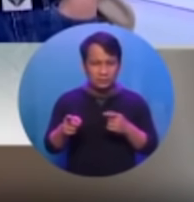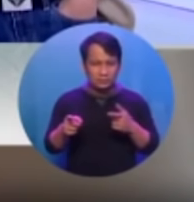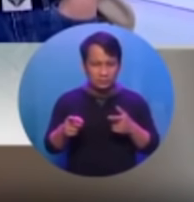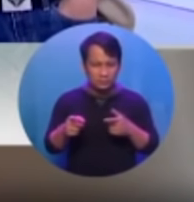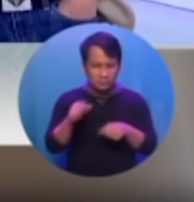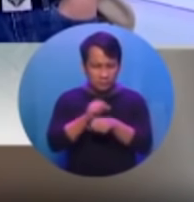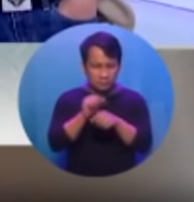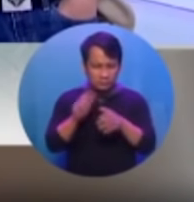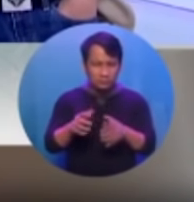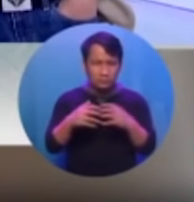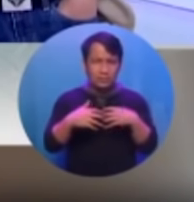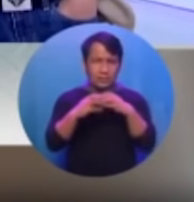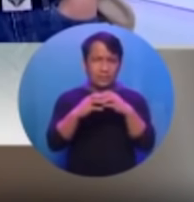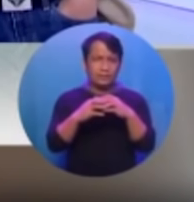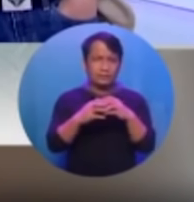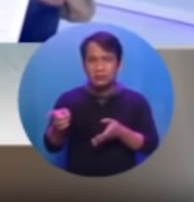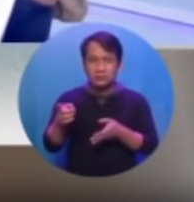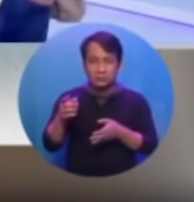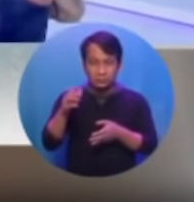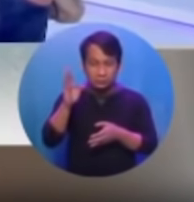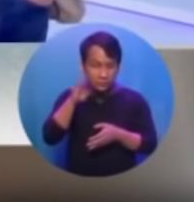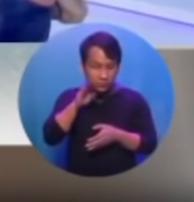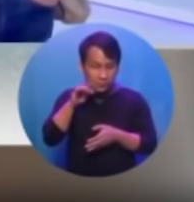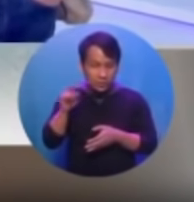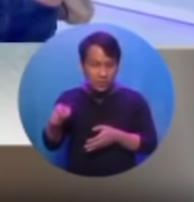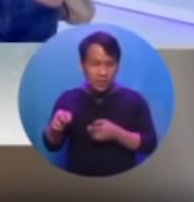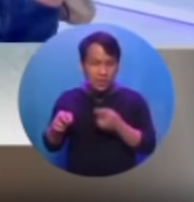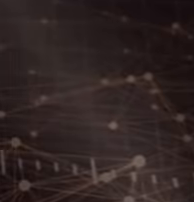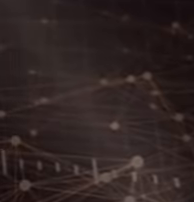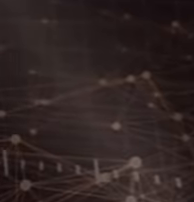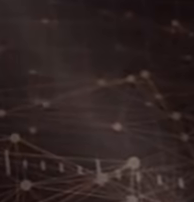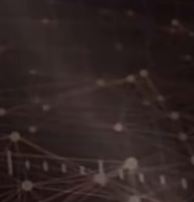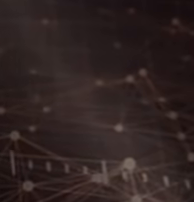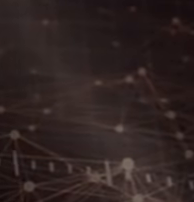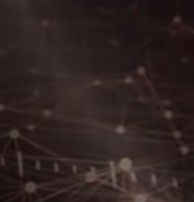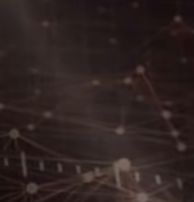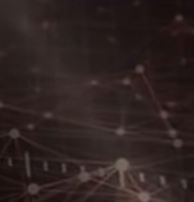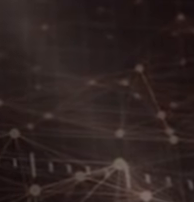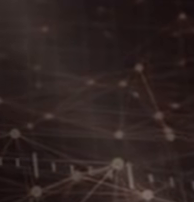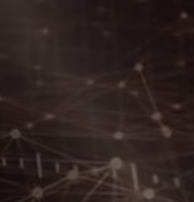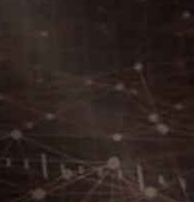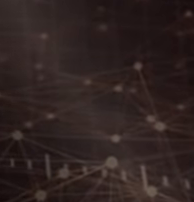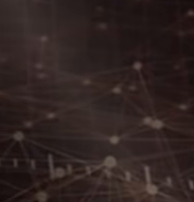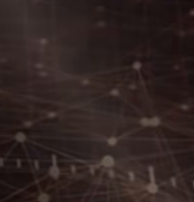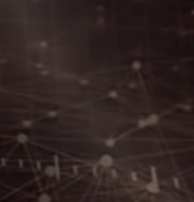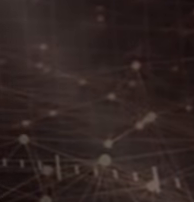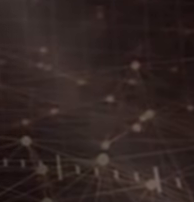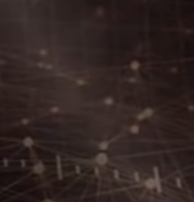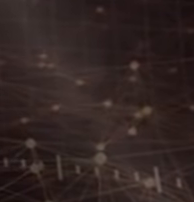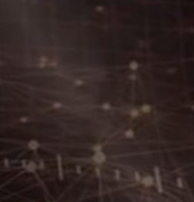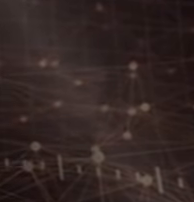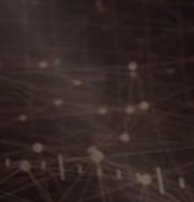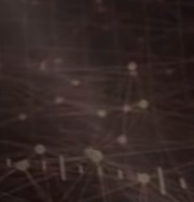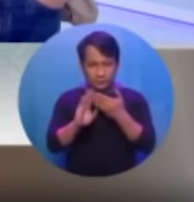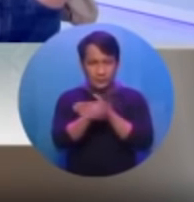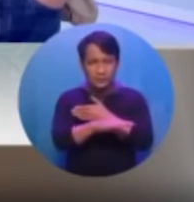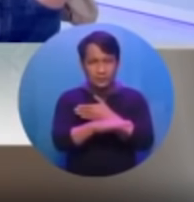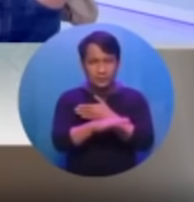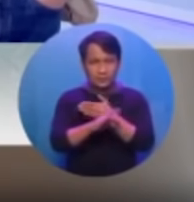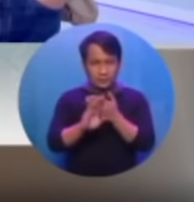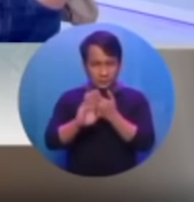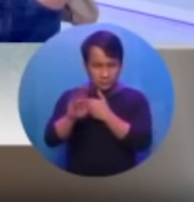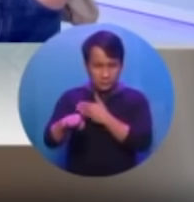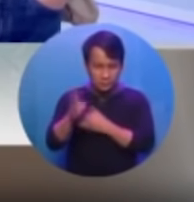Nag-ano po siya, construction po. Nabanggit kasi dun sa po, barangay na naisolin na ho pala yung